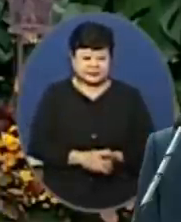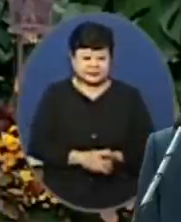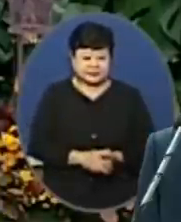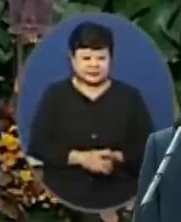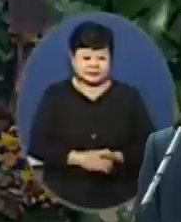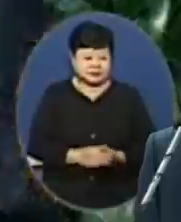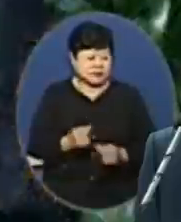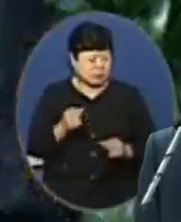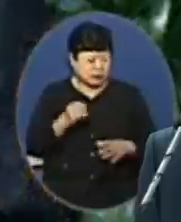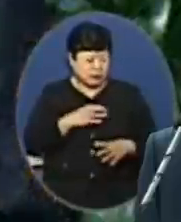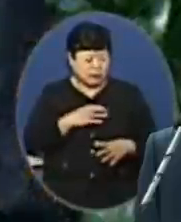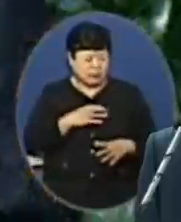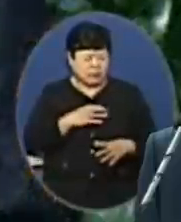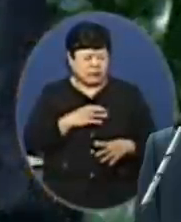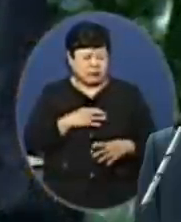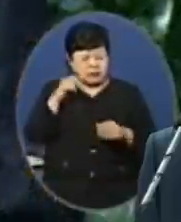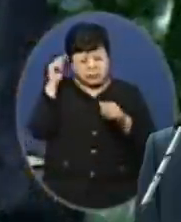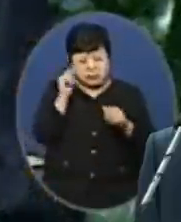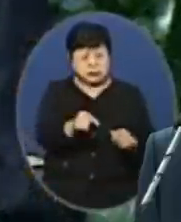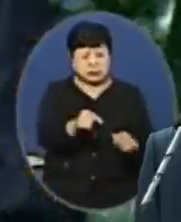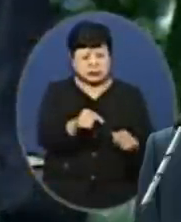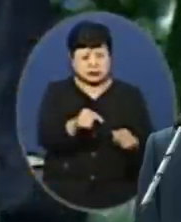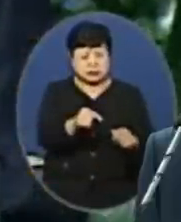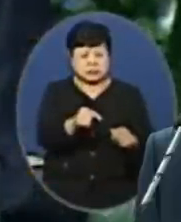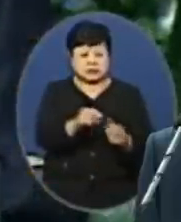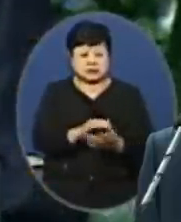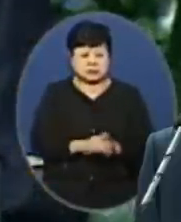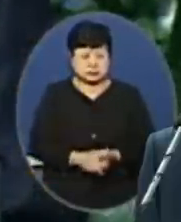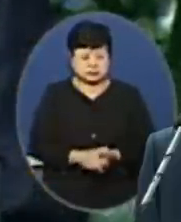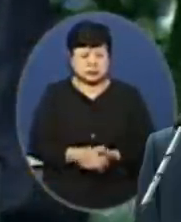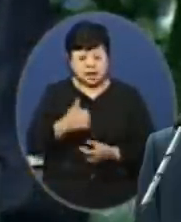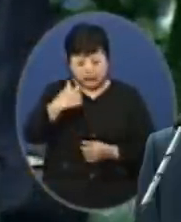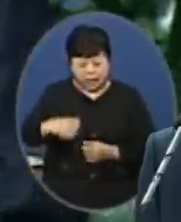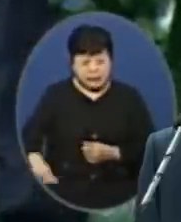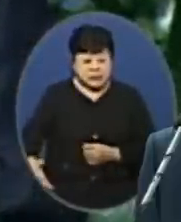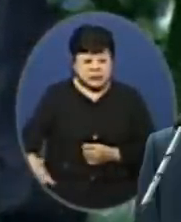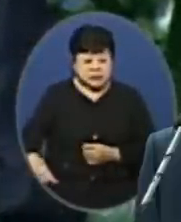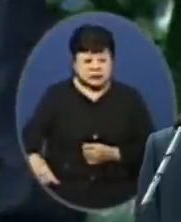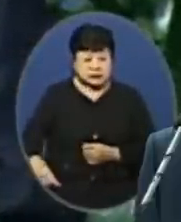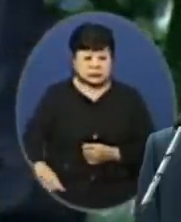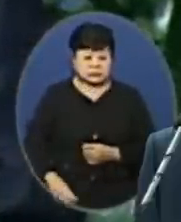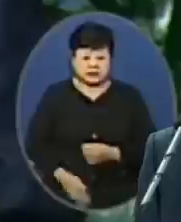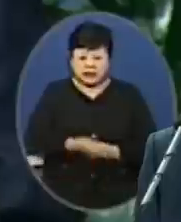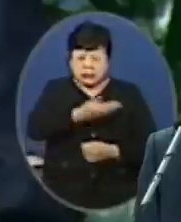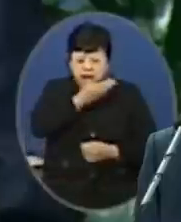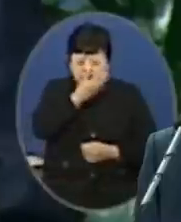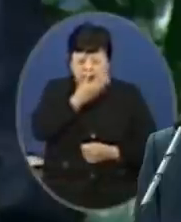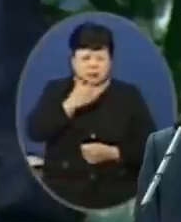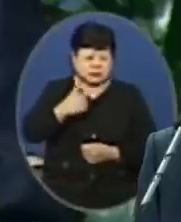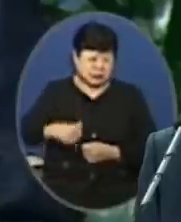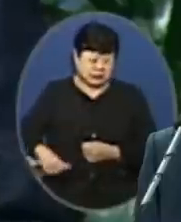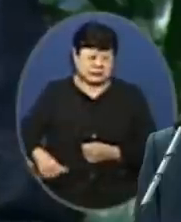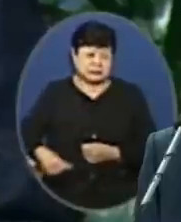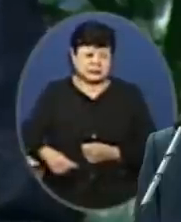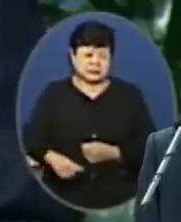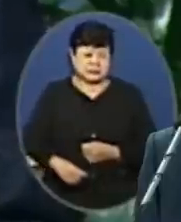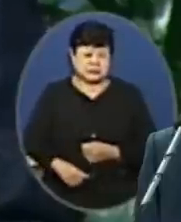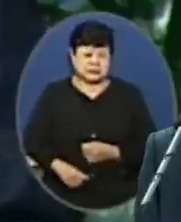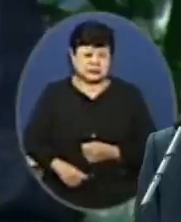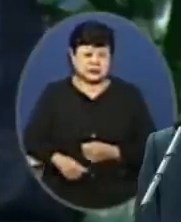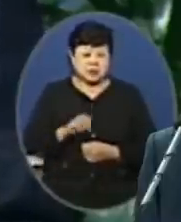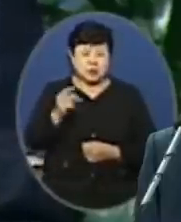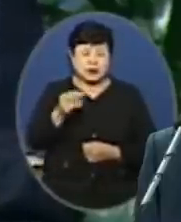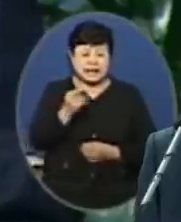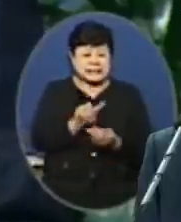소름 끼치는 명령이신 것입니다. 내 아들 눈에 넣어도 아프지 않은 외아들을 모리아산에